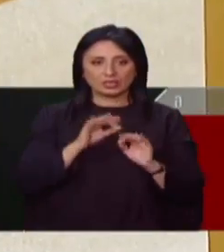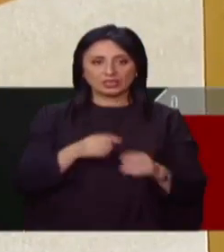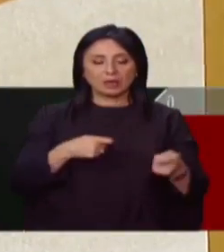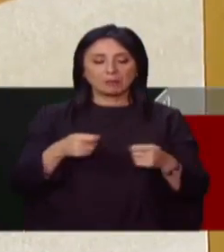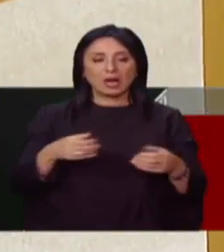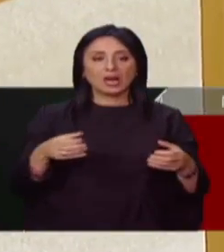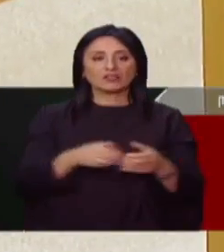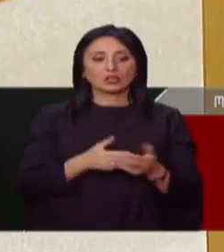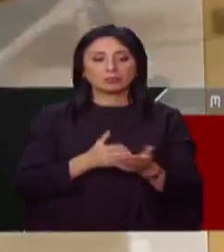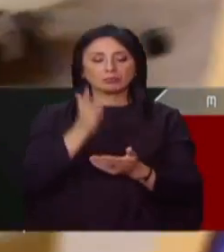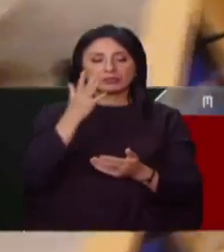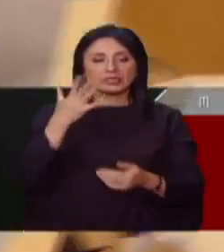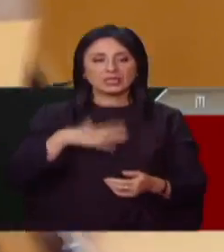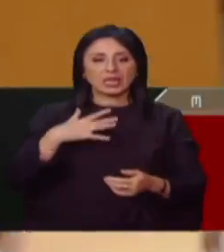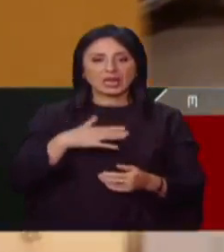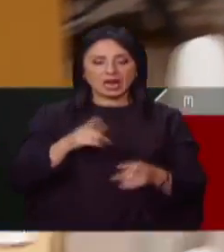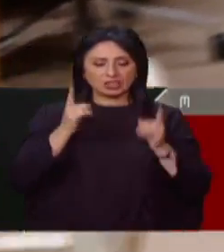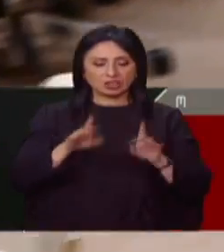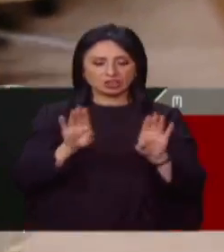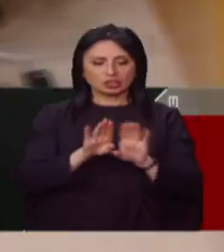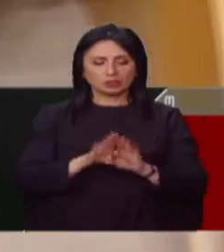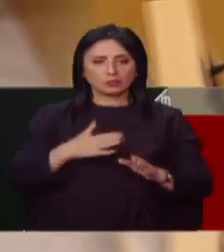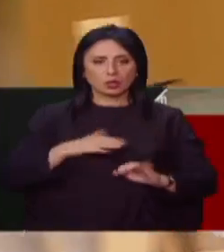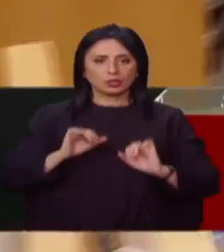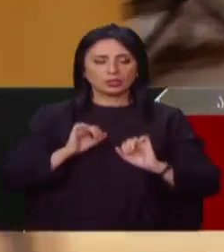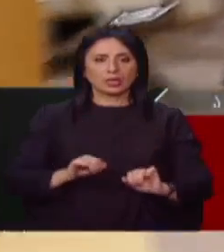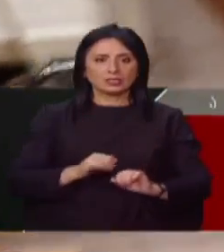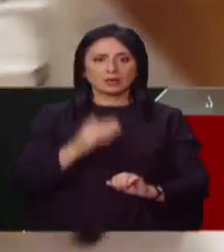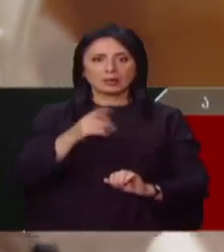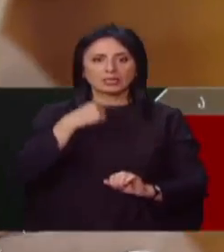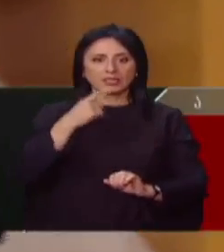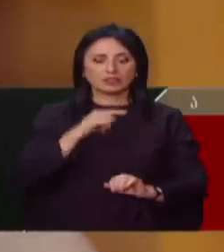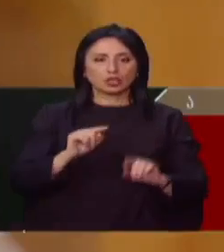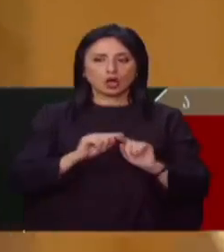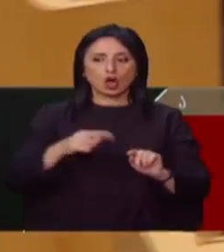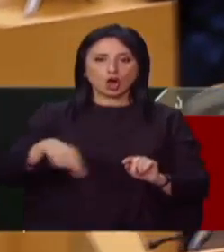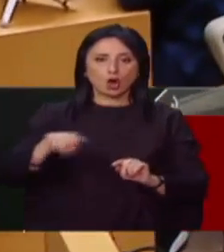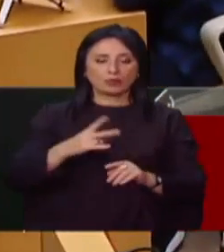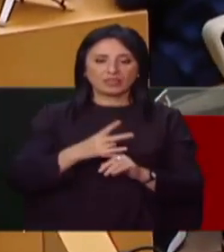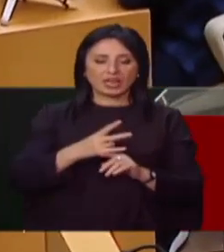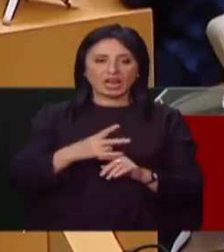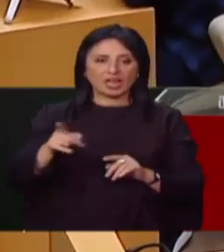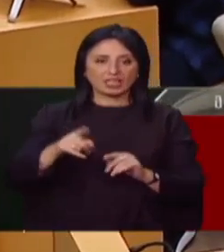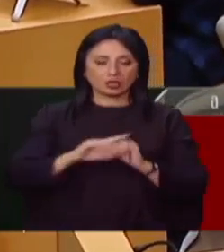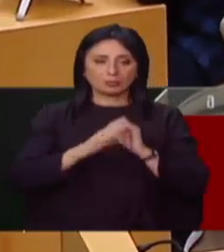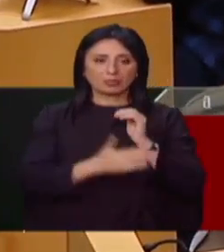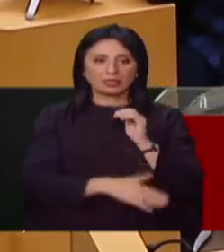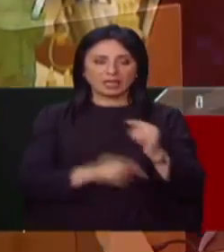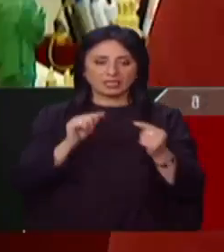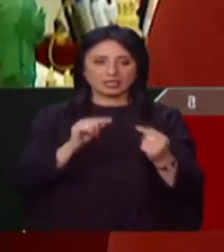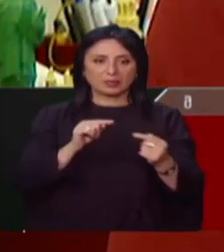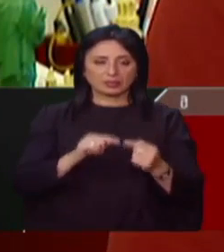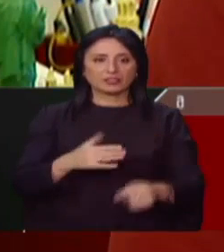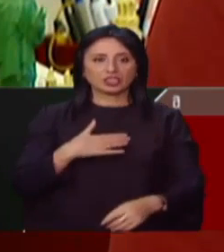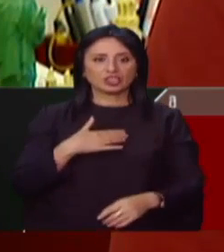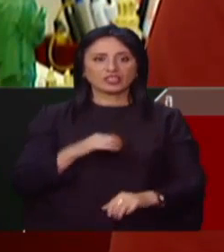მართველი გუნდის მიზანი ქართული იდენტობის დაცვა, რასაც მათი თქმით ოპონენტები ოპოზიციის რადიკალური ფრთაი წინააღმდეგება.